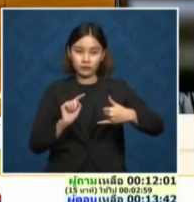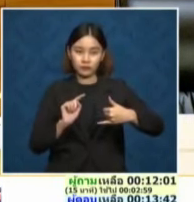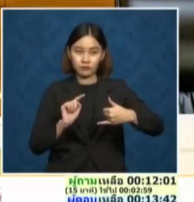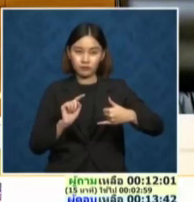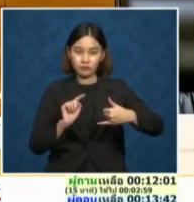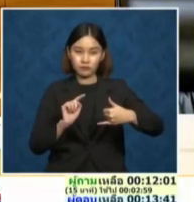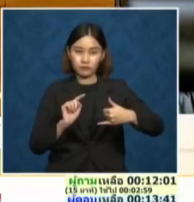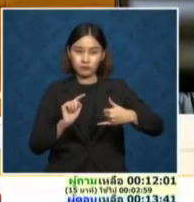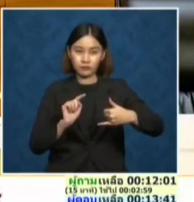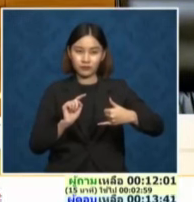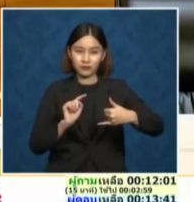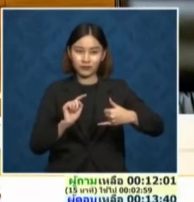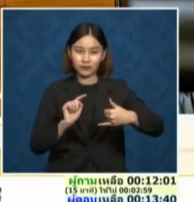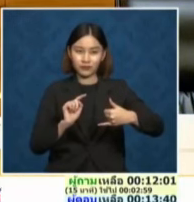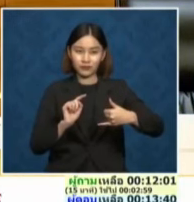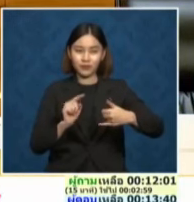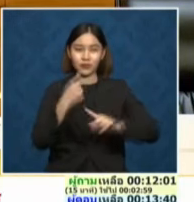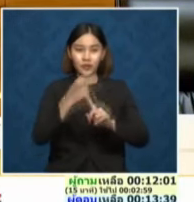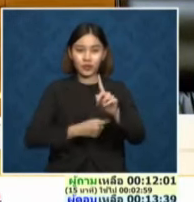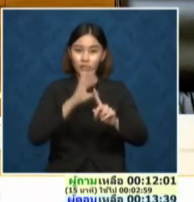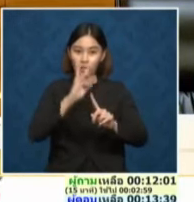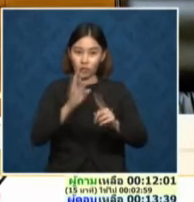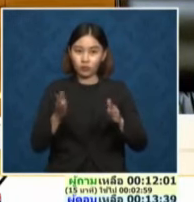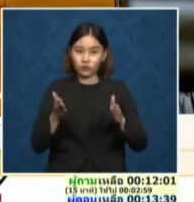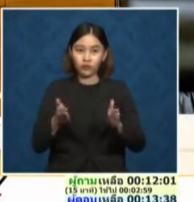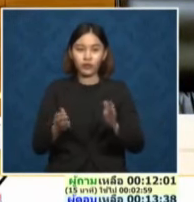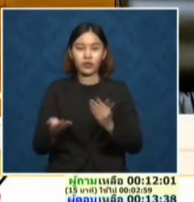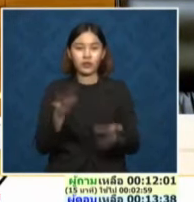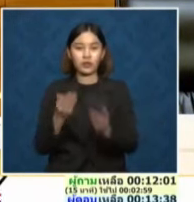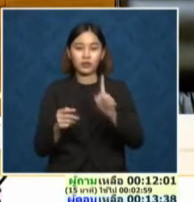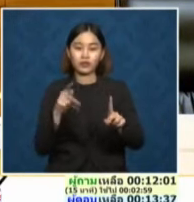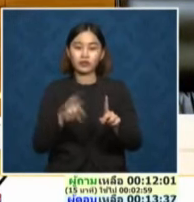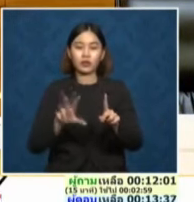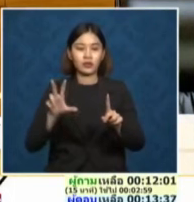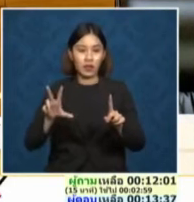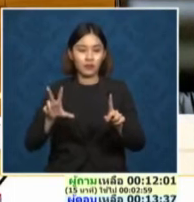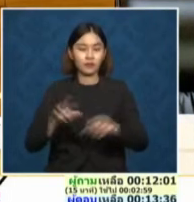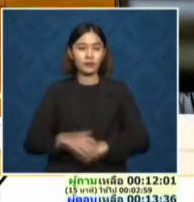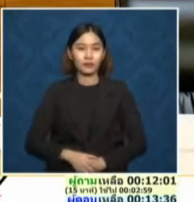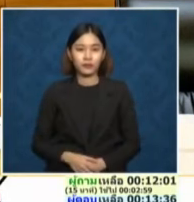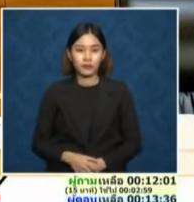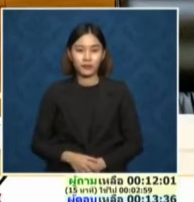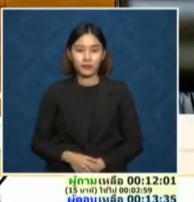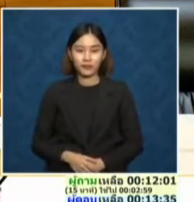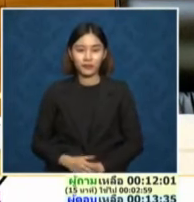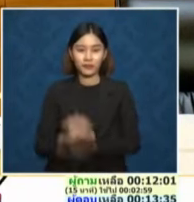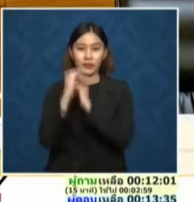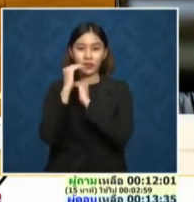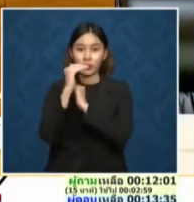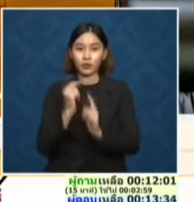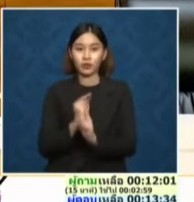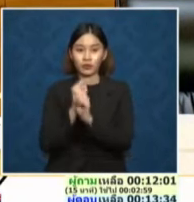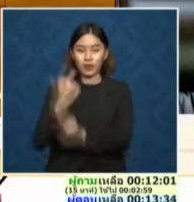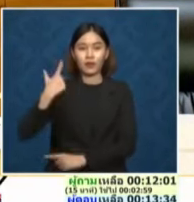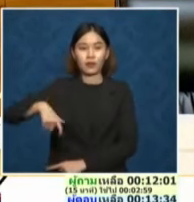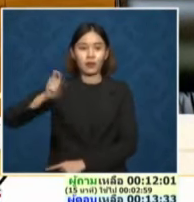ไม่ได้เปิดอะไรเลยไม่บอกใครเลยตั้งแต่กระบวนการตั้งแต่ต้นว่าอธิบดีคัดกรองยังไงอนุกรรมการมี